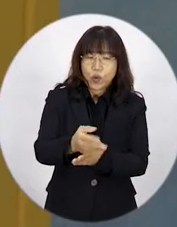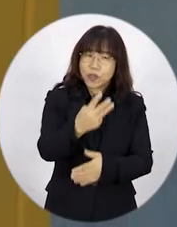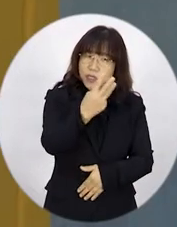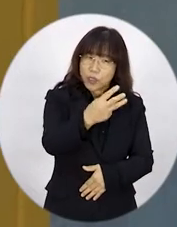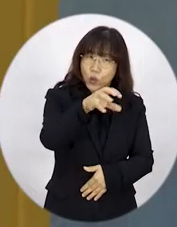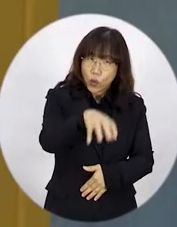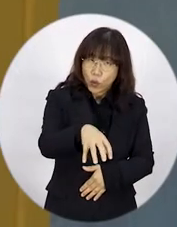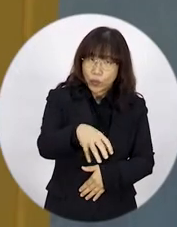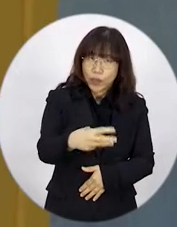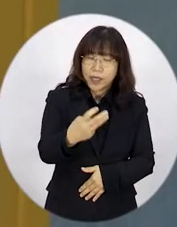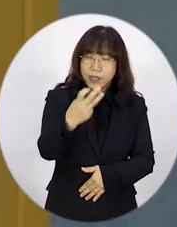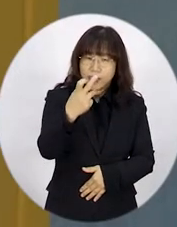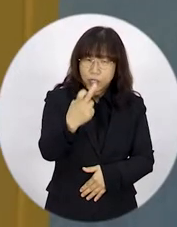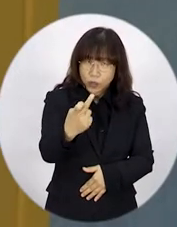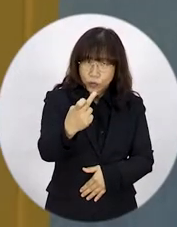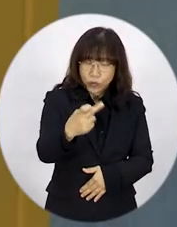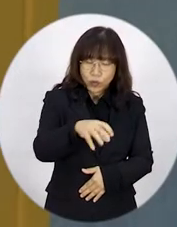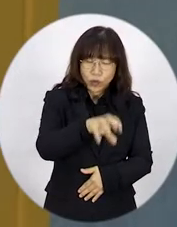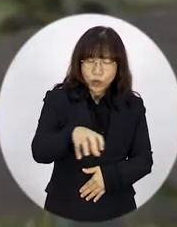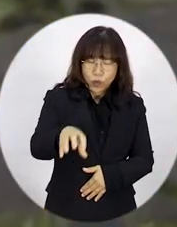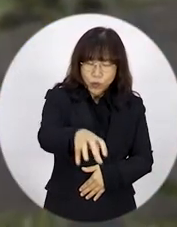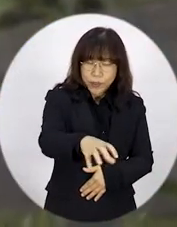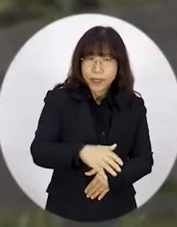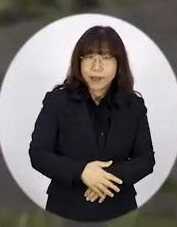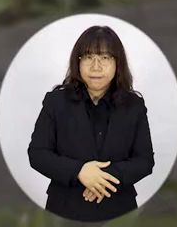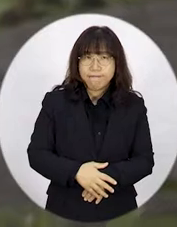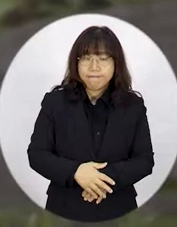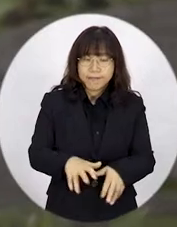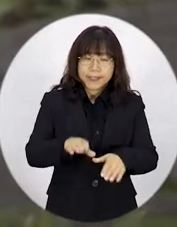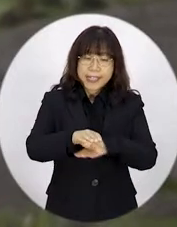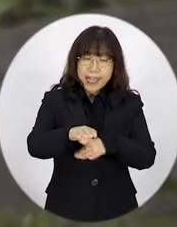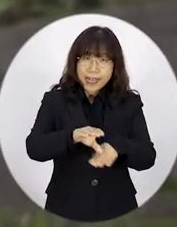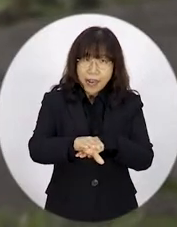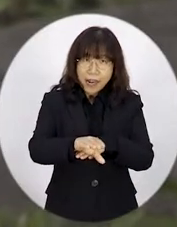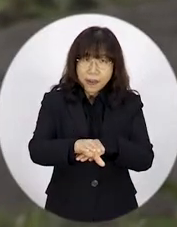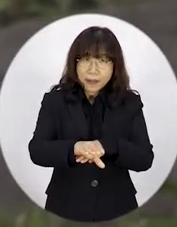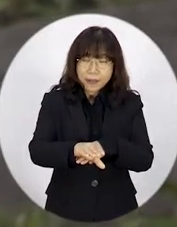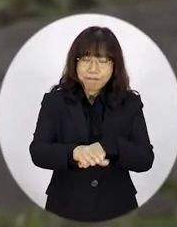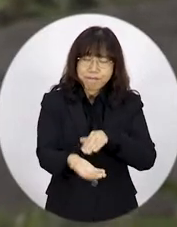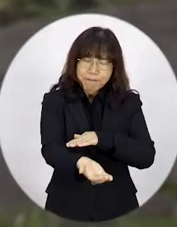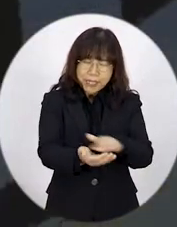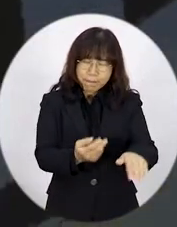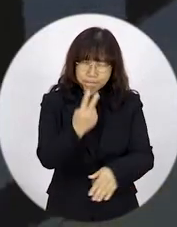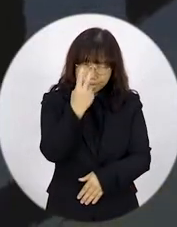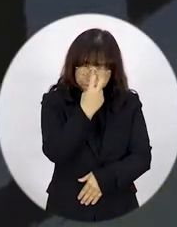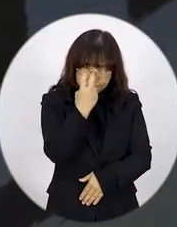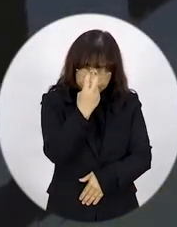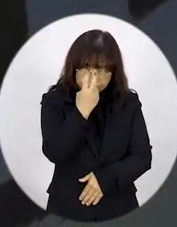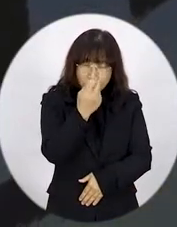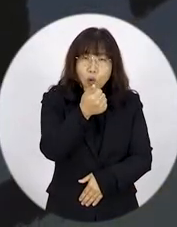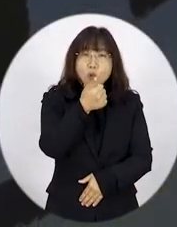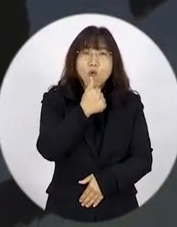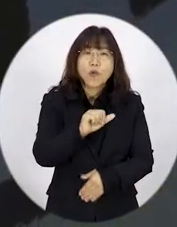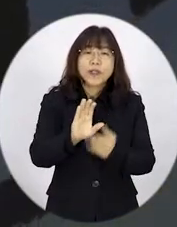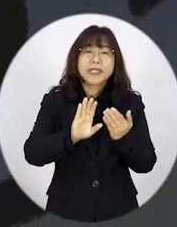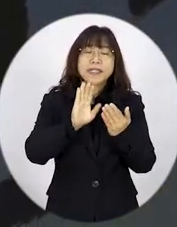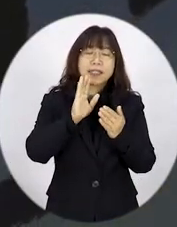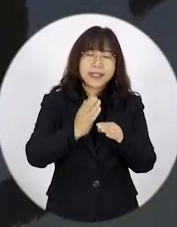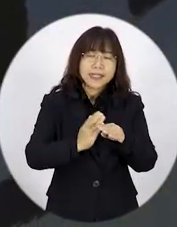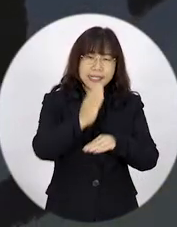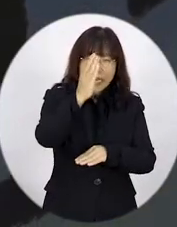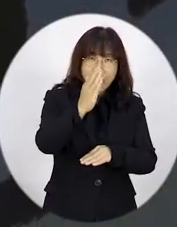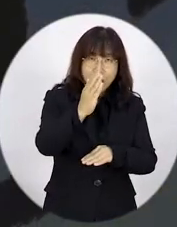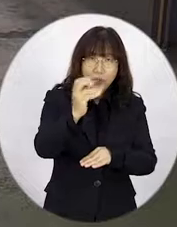3개소, 총 12면에 차량인식 감지기를 설치해 일반 차량 진입 시 계도방송 실시와 5분 이상